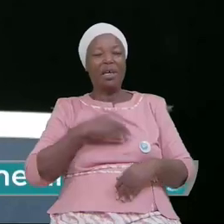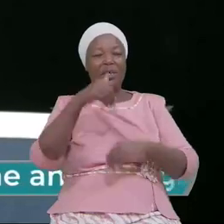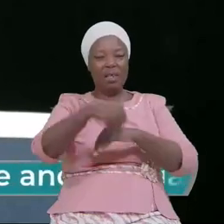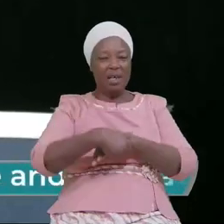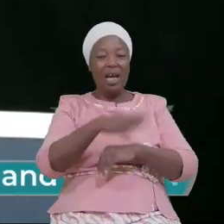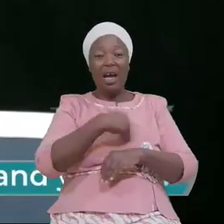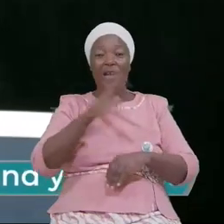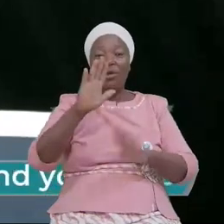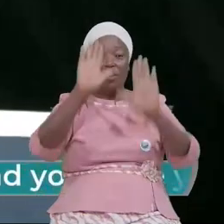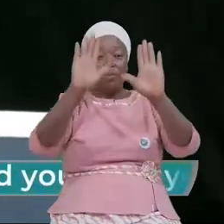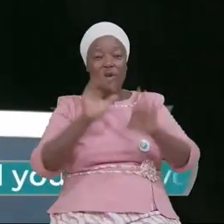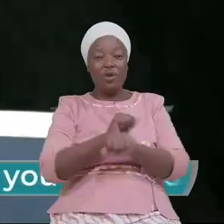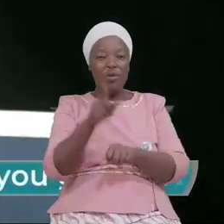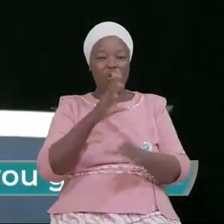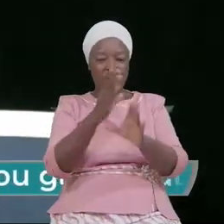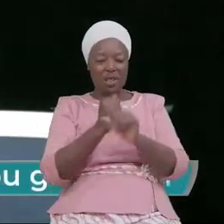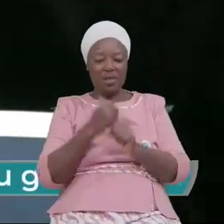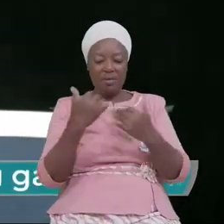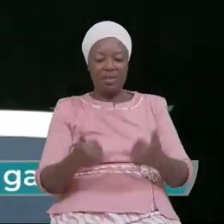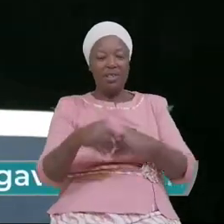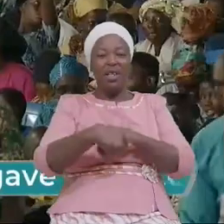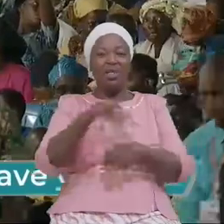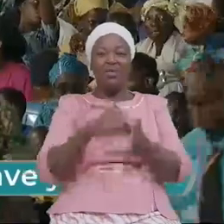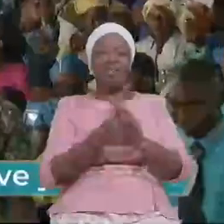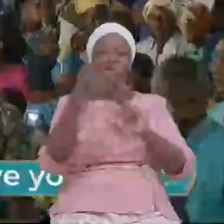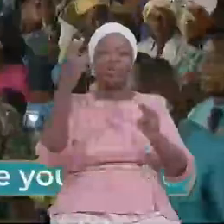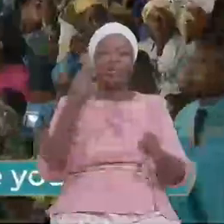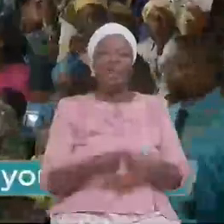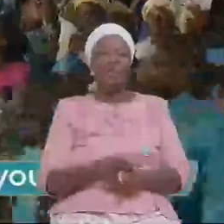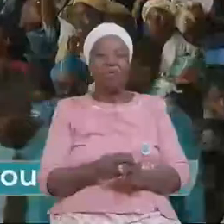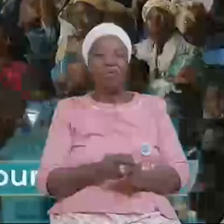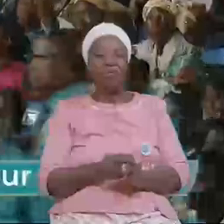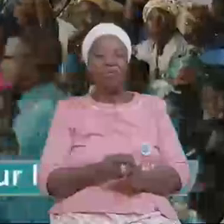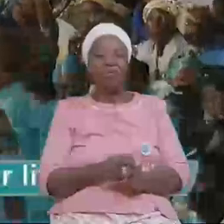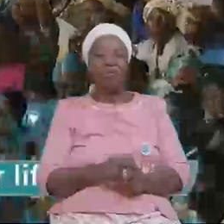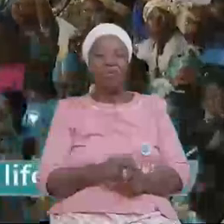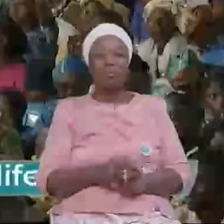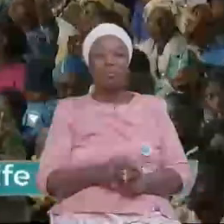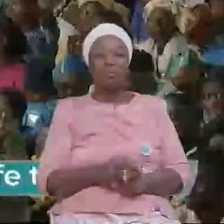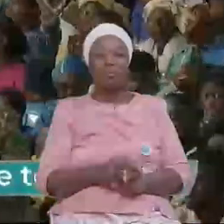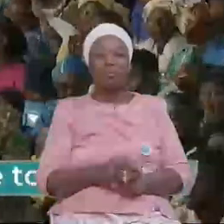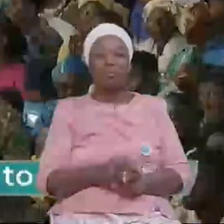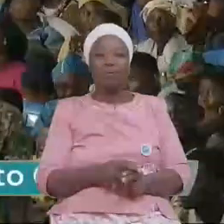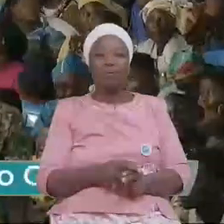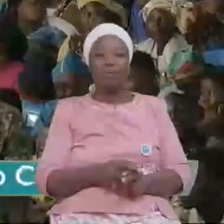miracle viendra à vous ce soir au nom de Jésus-Christ.